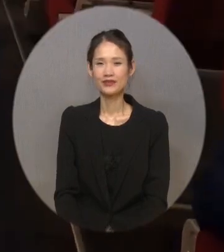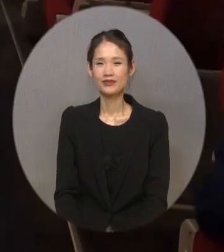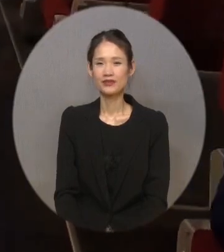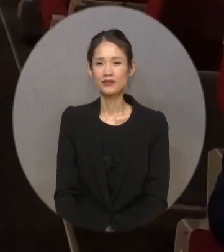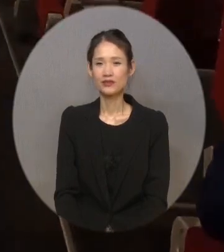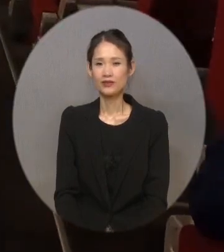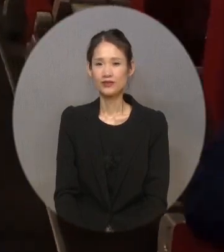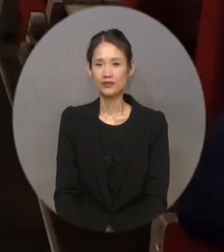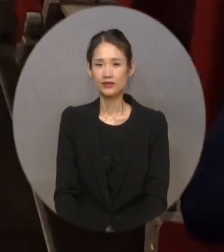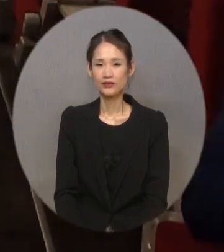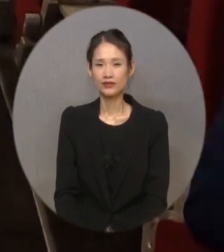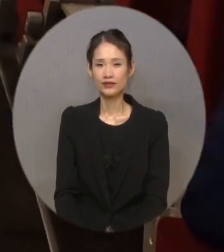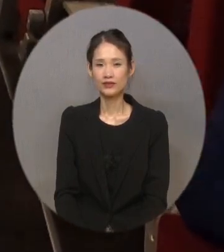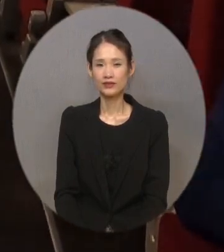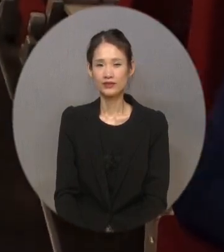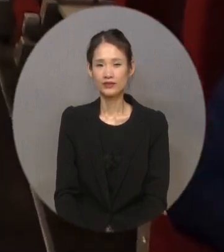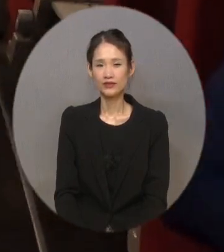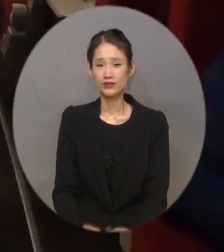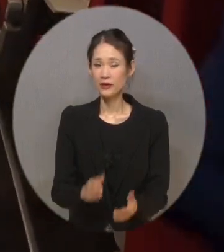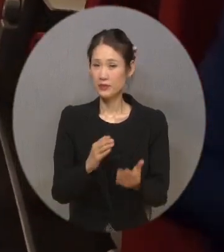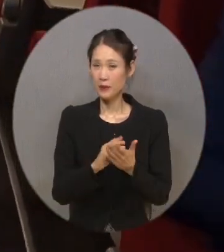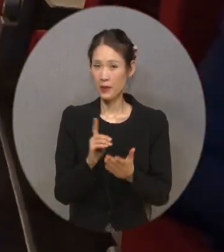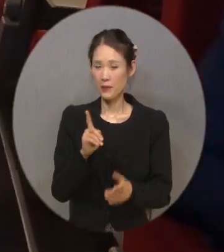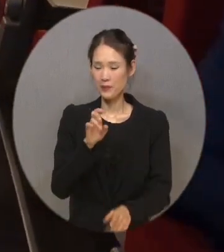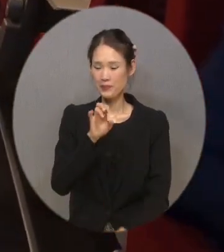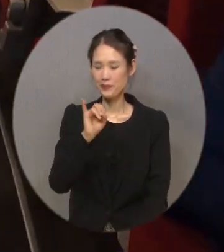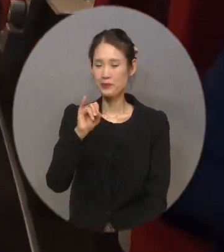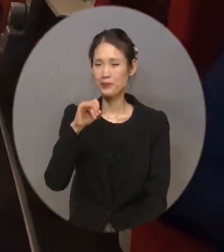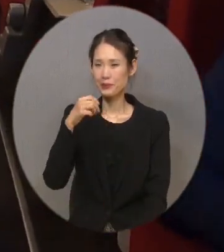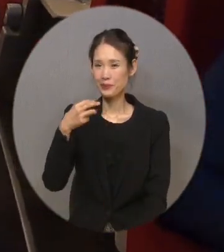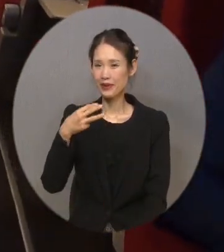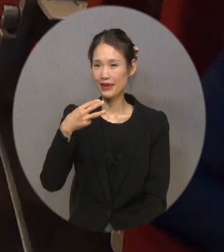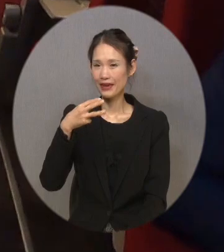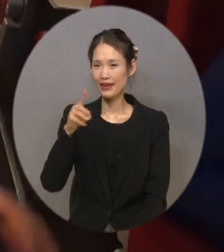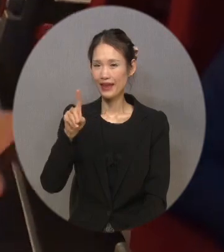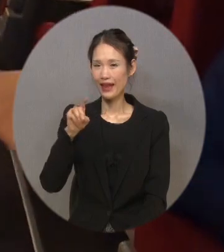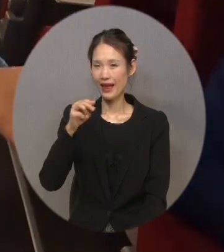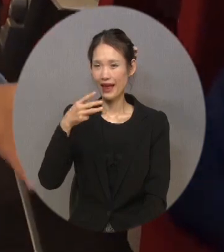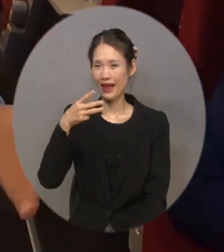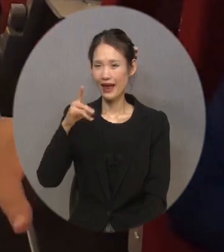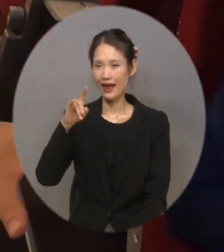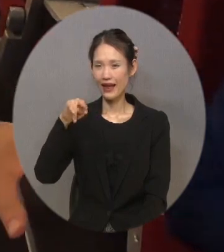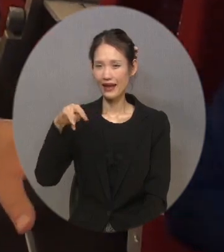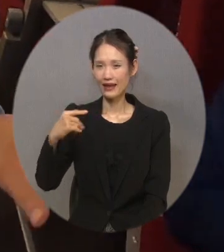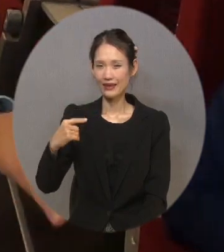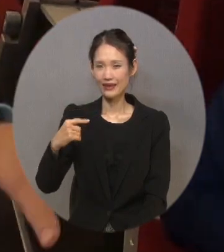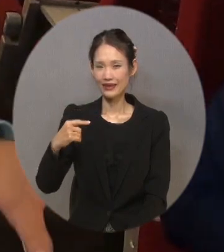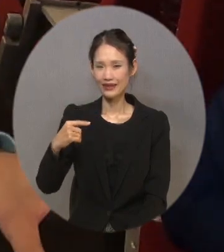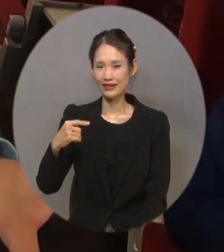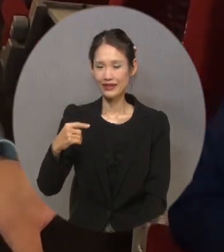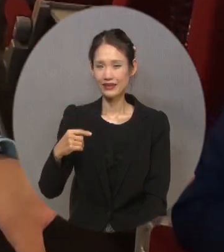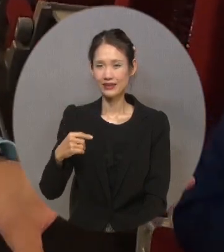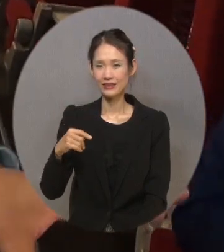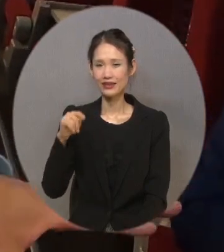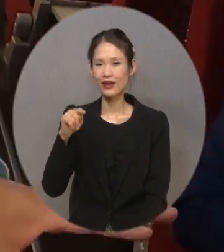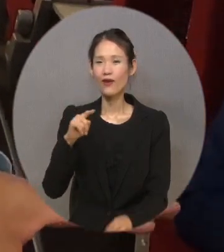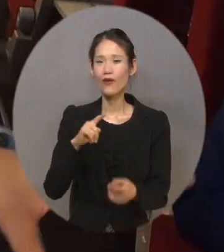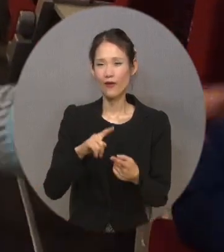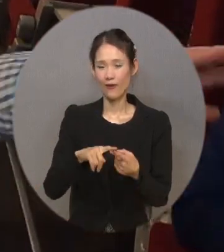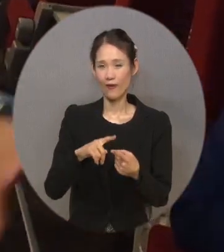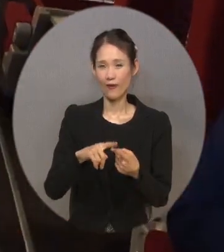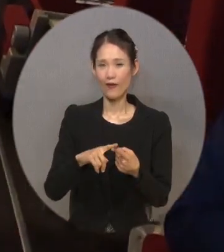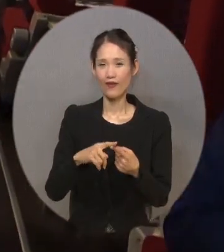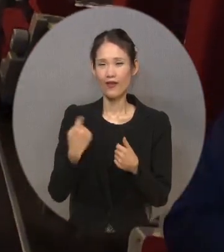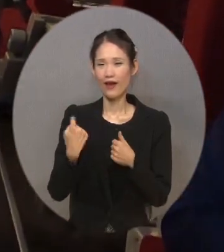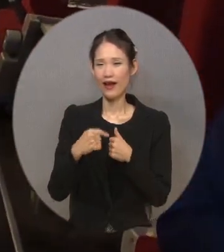야 요거 말고 그 너 저기 그 그렇지 그 텔라피 필라테스 필라테스